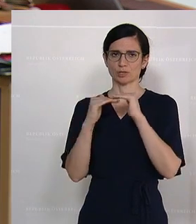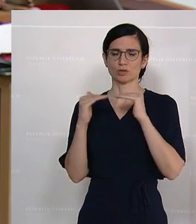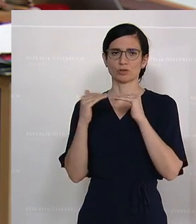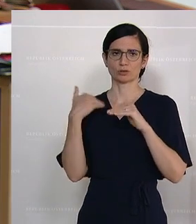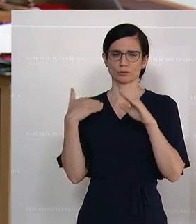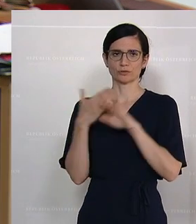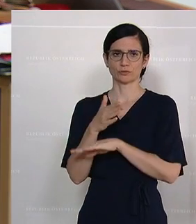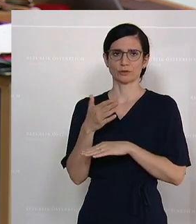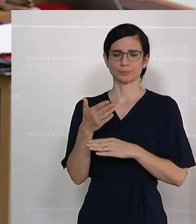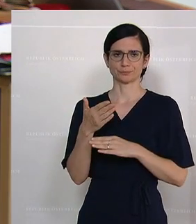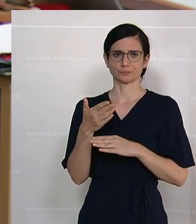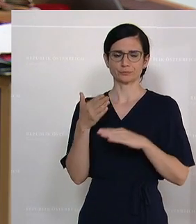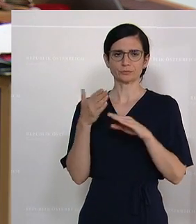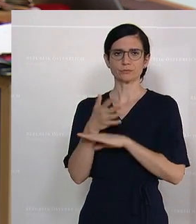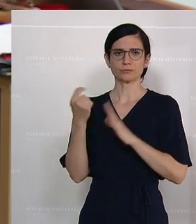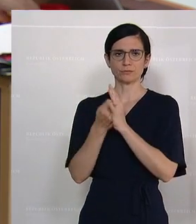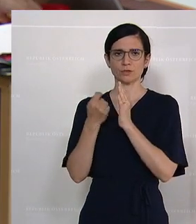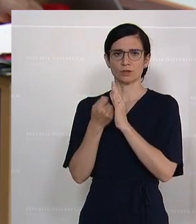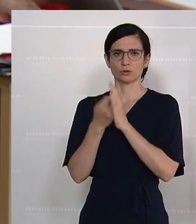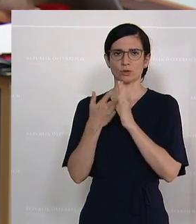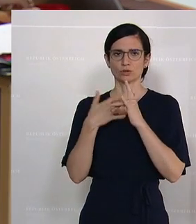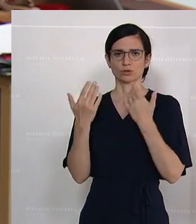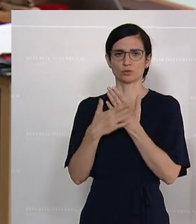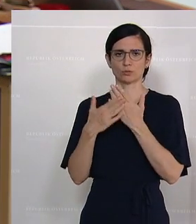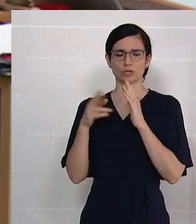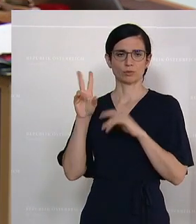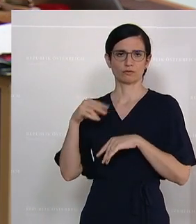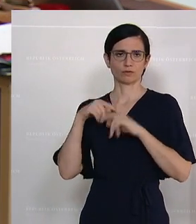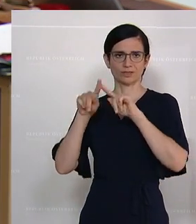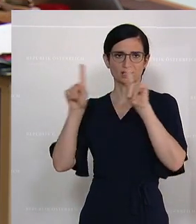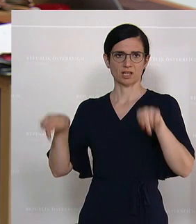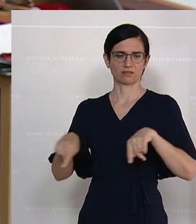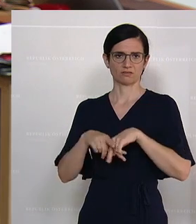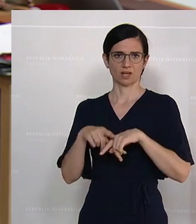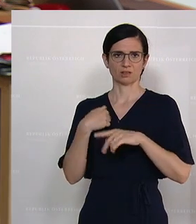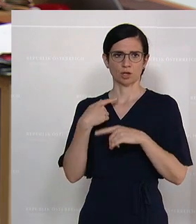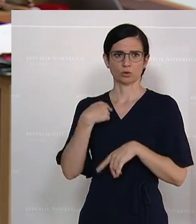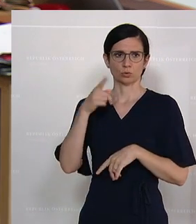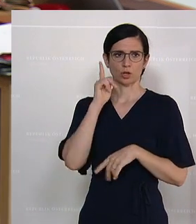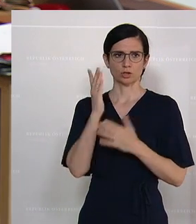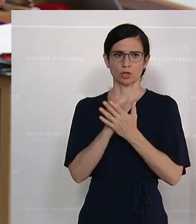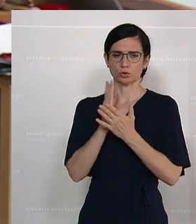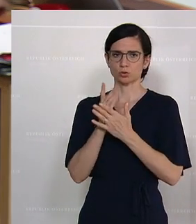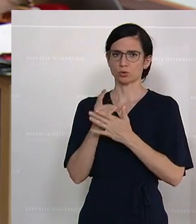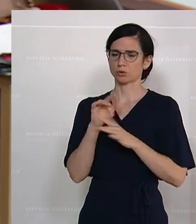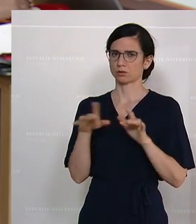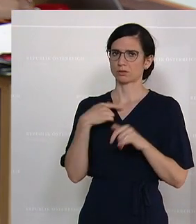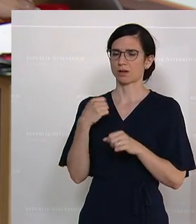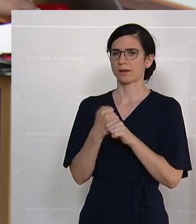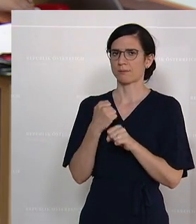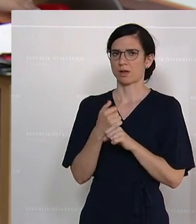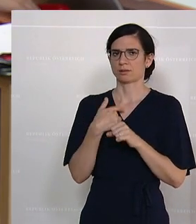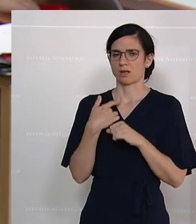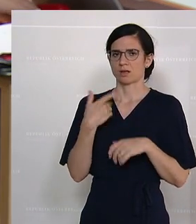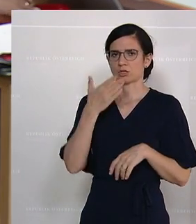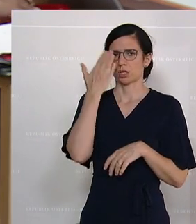gestiegene kosten von zertifikaten das hat deutschland schon eingeführt das hat die tschechische republik eingeführt